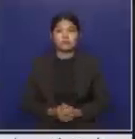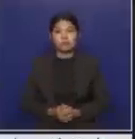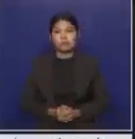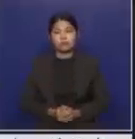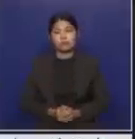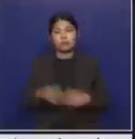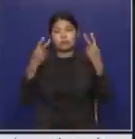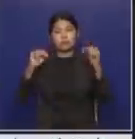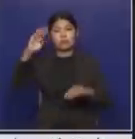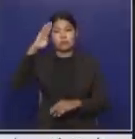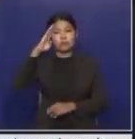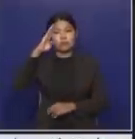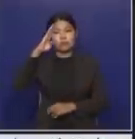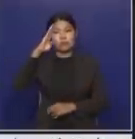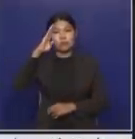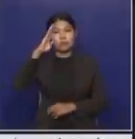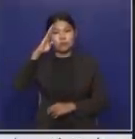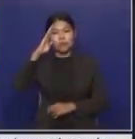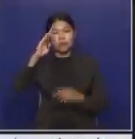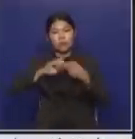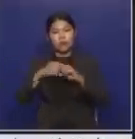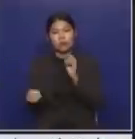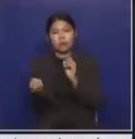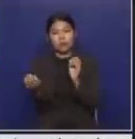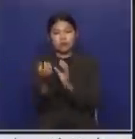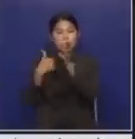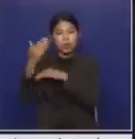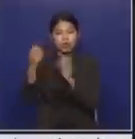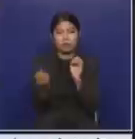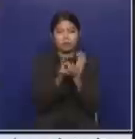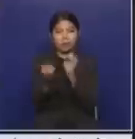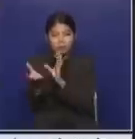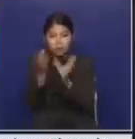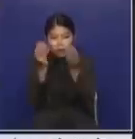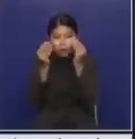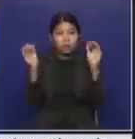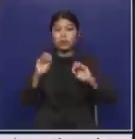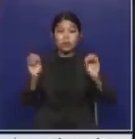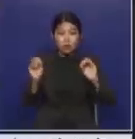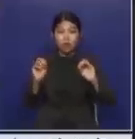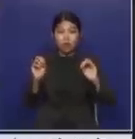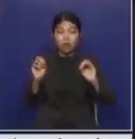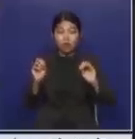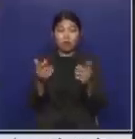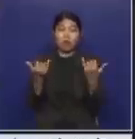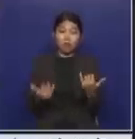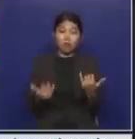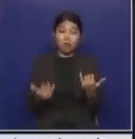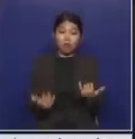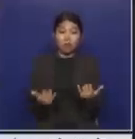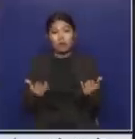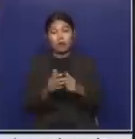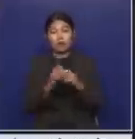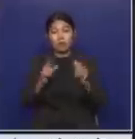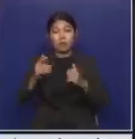คุณเอกประยุทธ์จันทร์โอชาไม่คิดที่จะเรียนรู้ถึงความเสียหายทางประวัติศาสตร์อย่างนี้บ้างเลยเหรอครับทุกวันนี้ยังมีการเอา